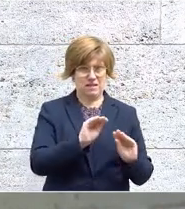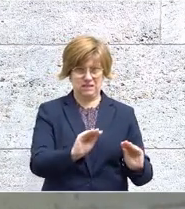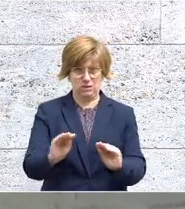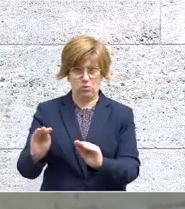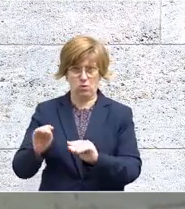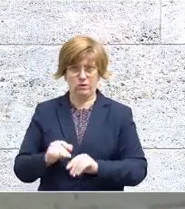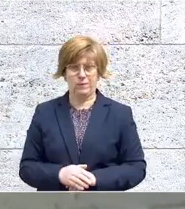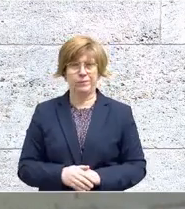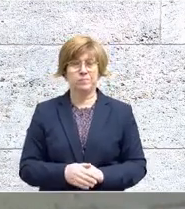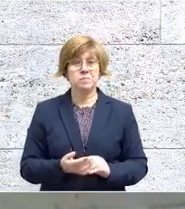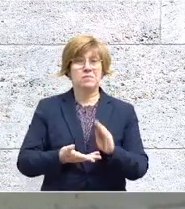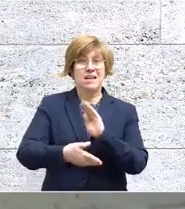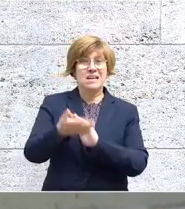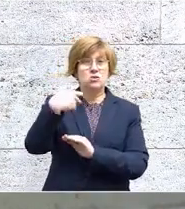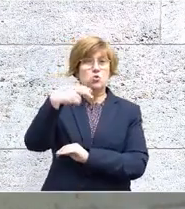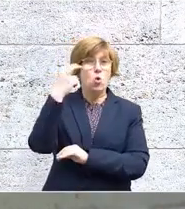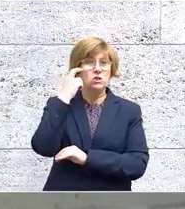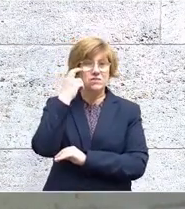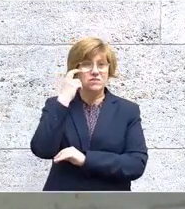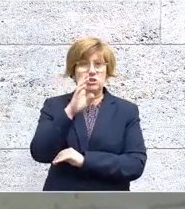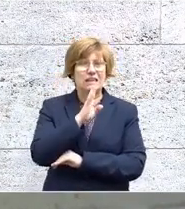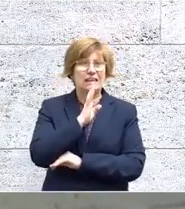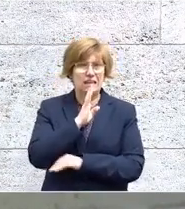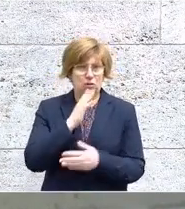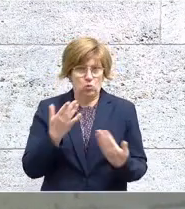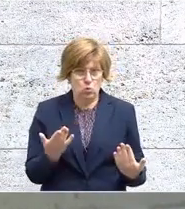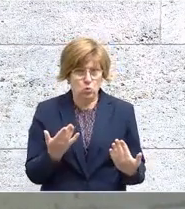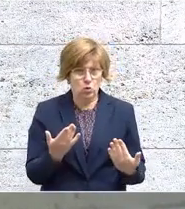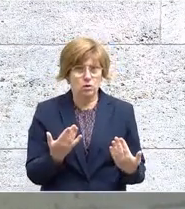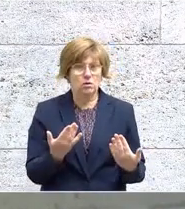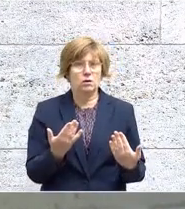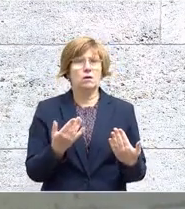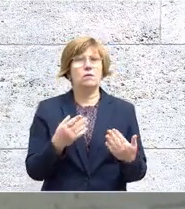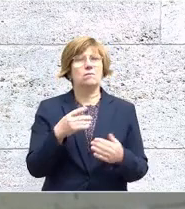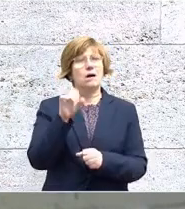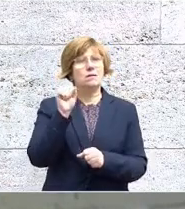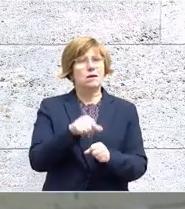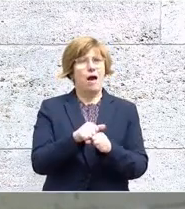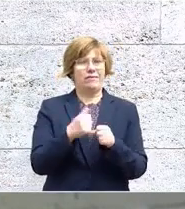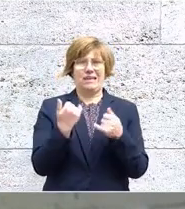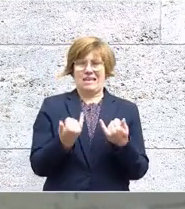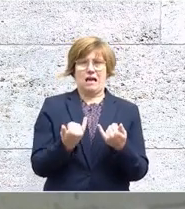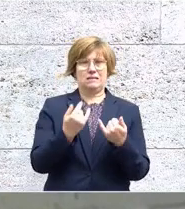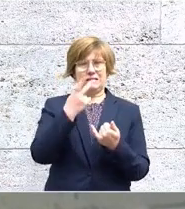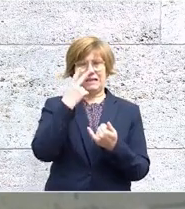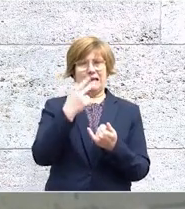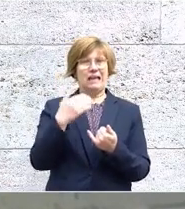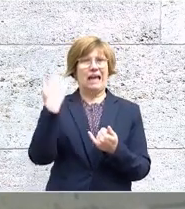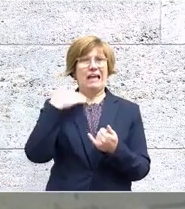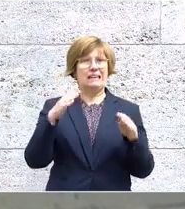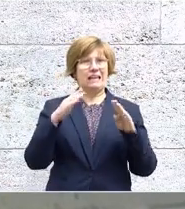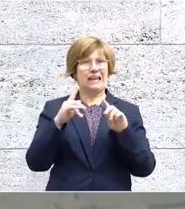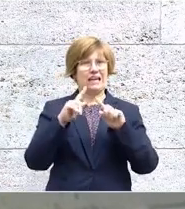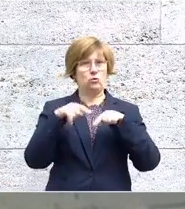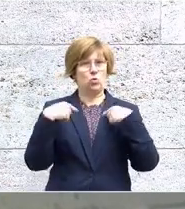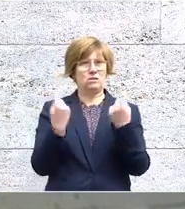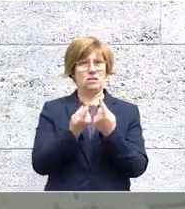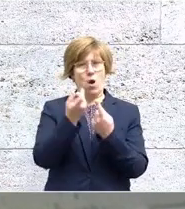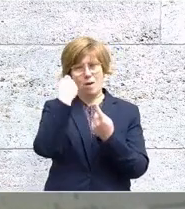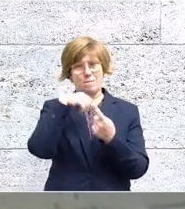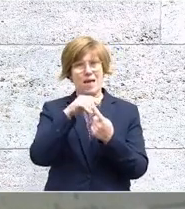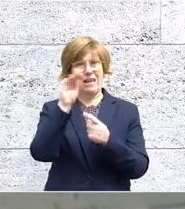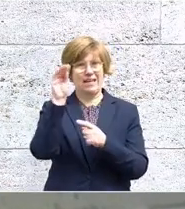Wem historisches Wissen alleine nicht genügt, der muss nur den Hinrichtungsraum in